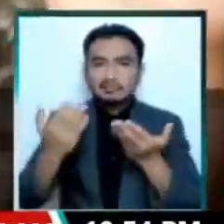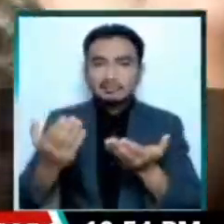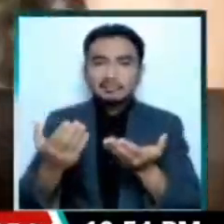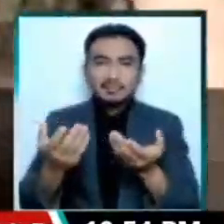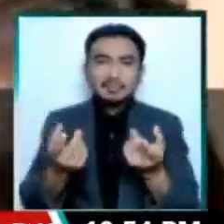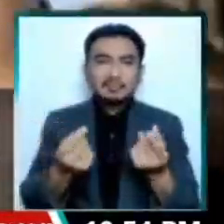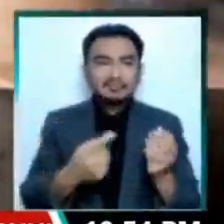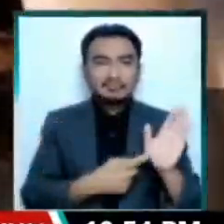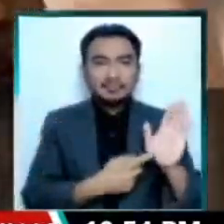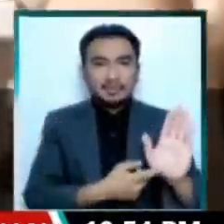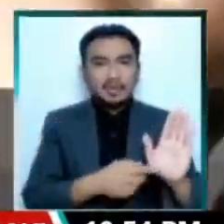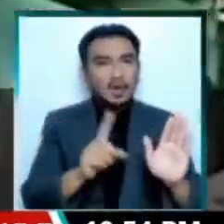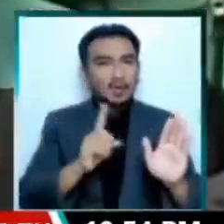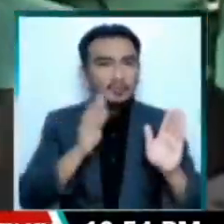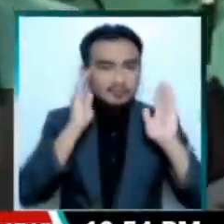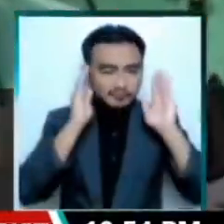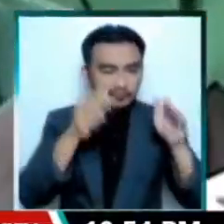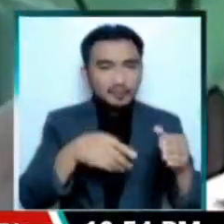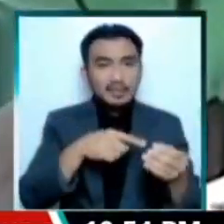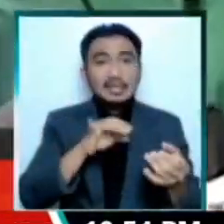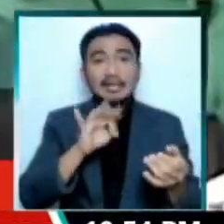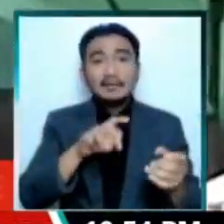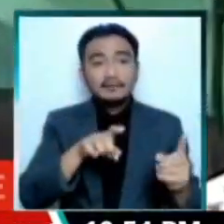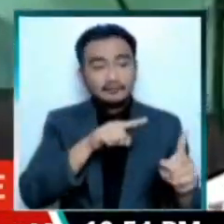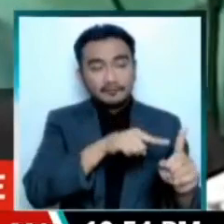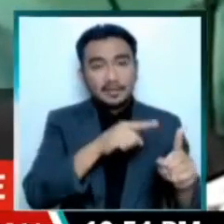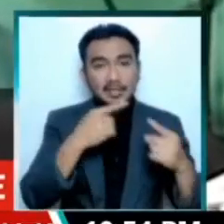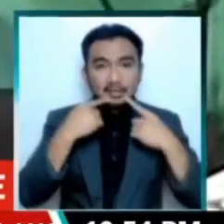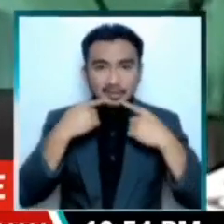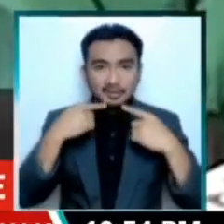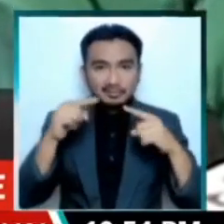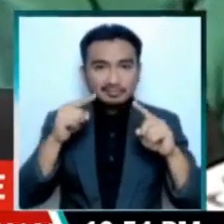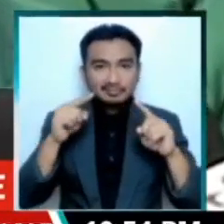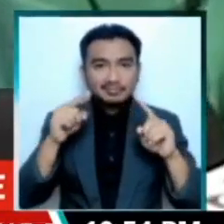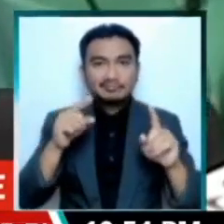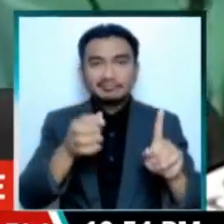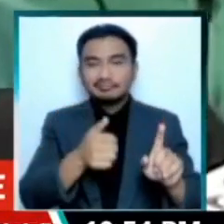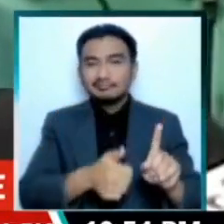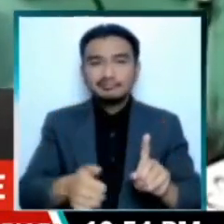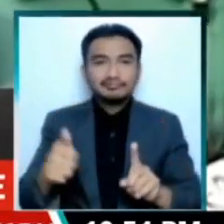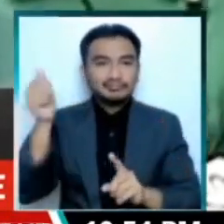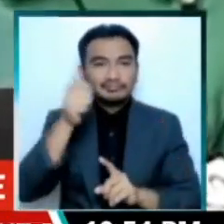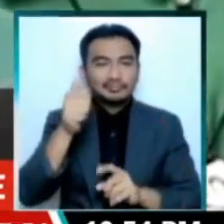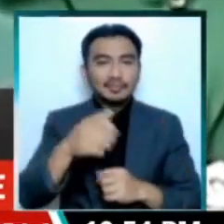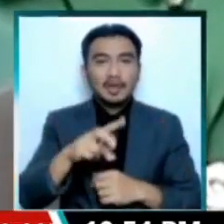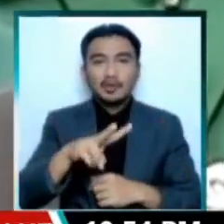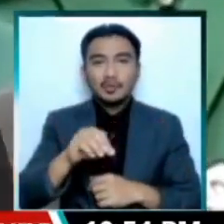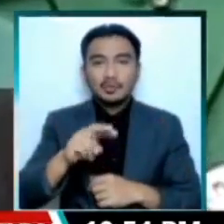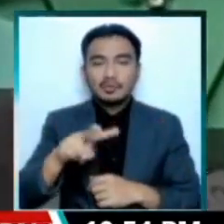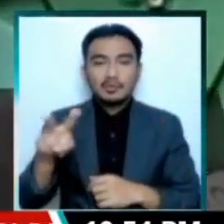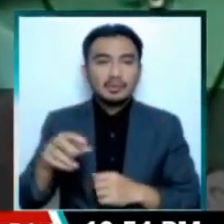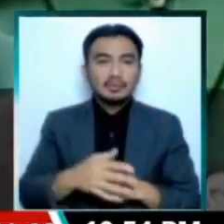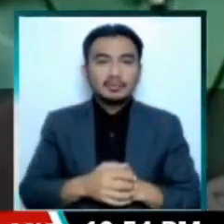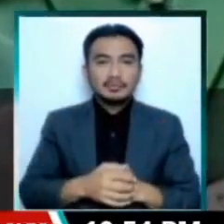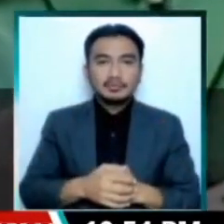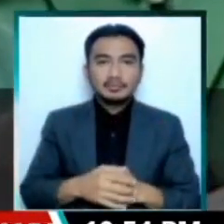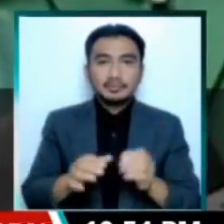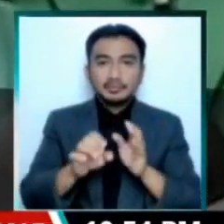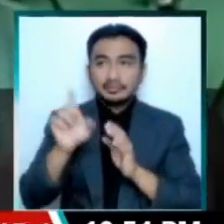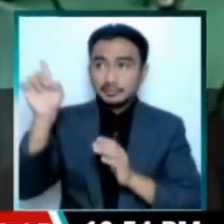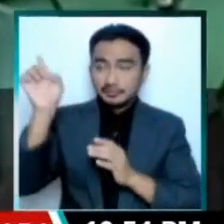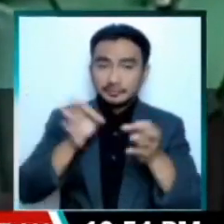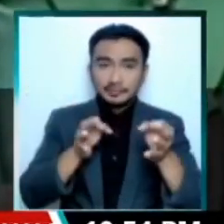nanalo sa eleksyon 2022. Ang pinakauna po natin ay ang pagbabalik po ng mga trabaho na nawala dahil sa